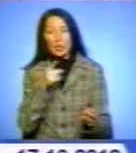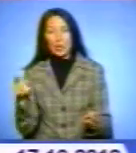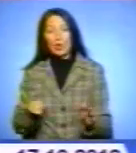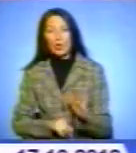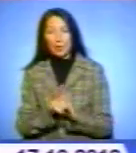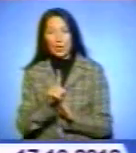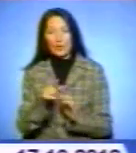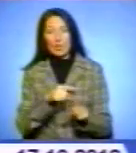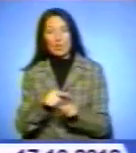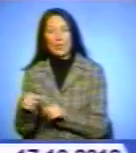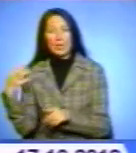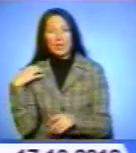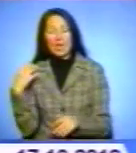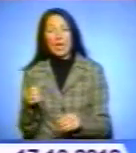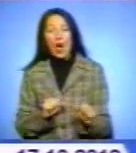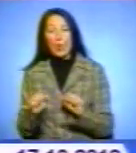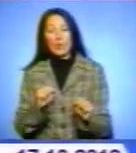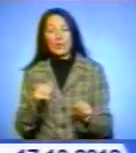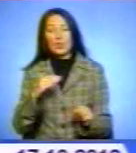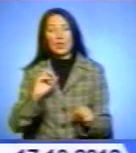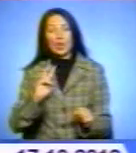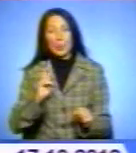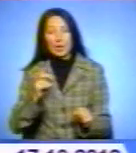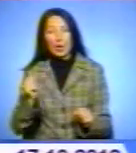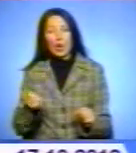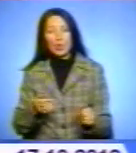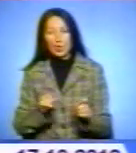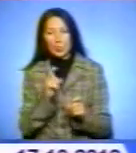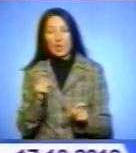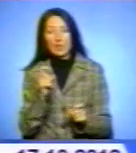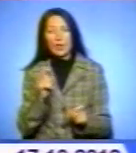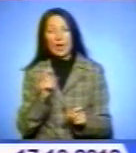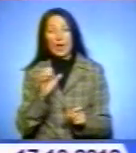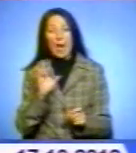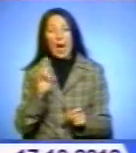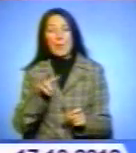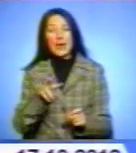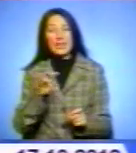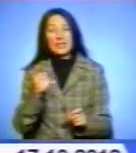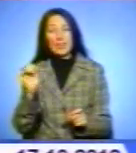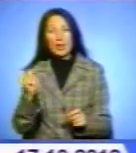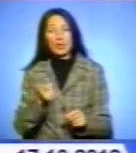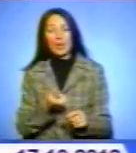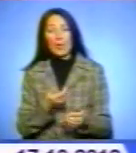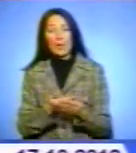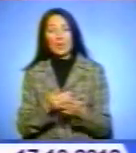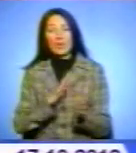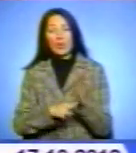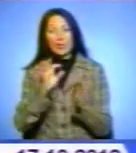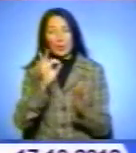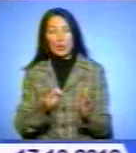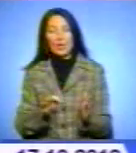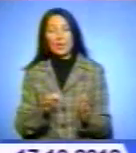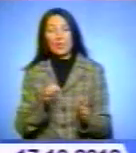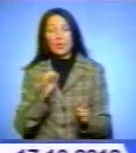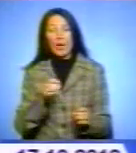словами начальника управління житлово-комунального господарства обласної державної адміністрації Марії Степанової, понад 90% дошкільних закладів підключені